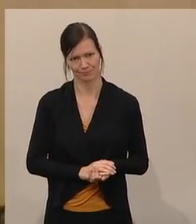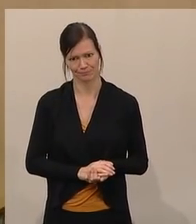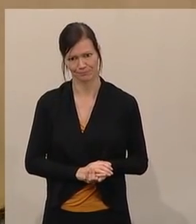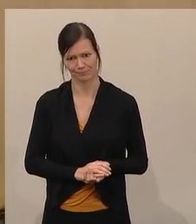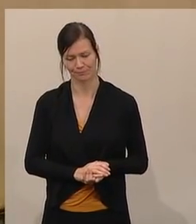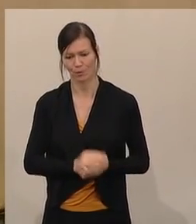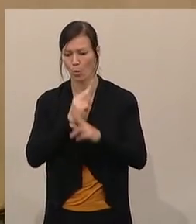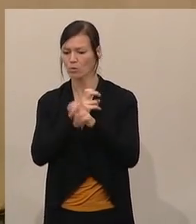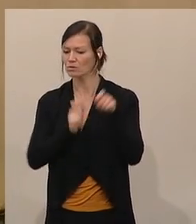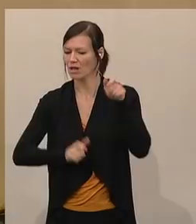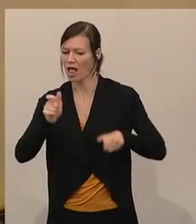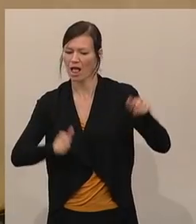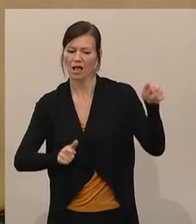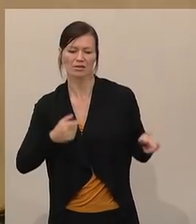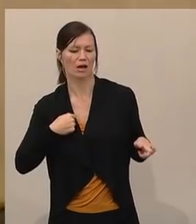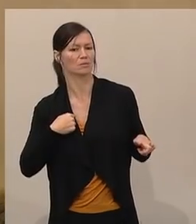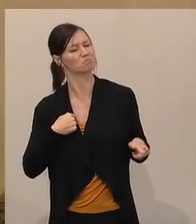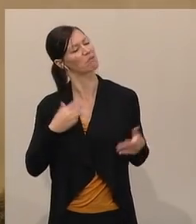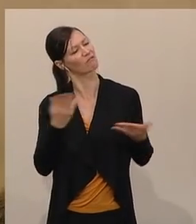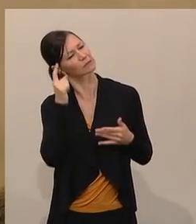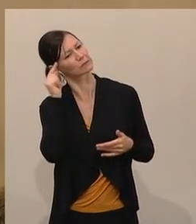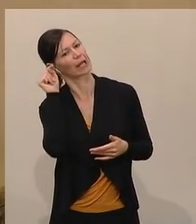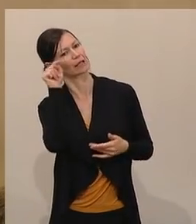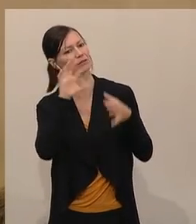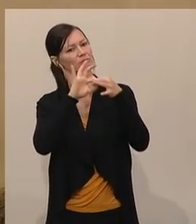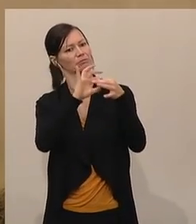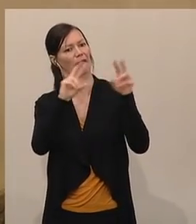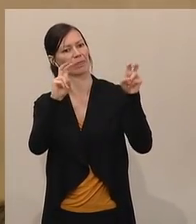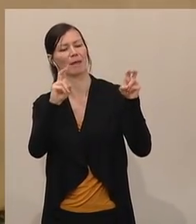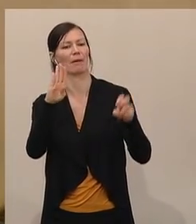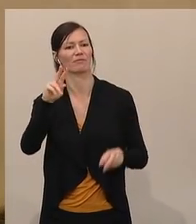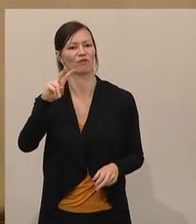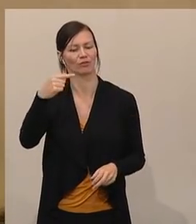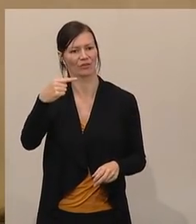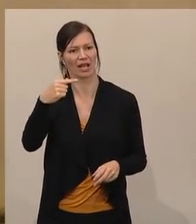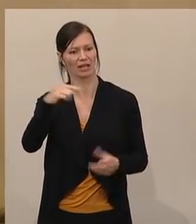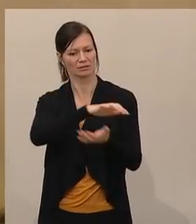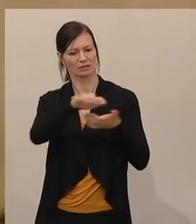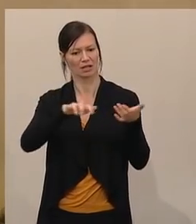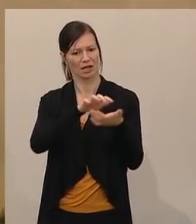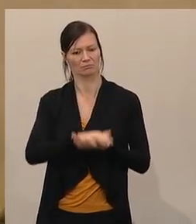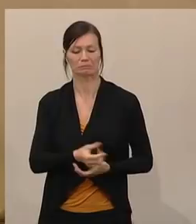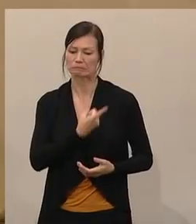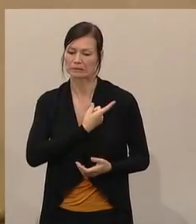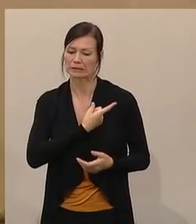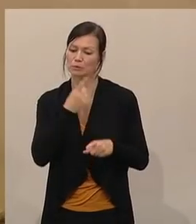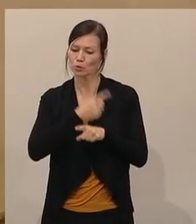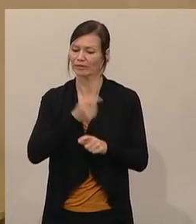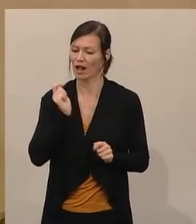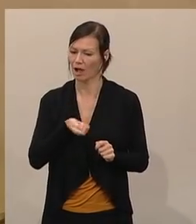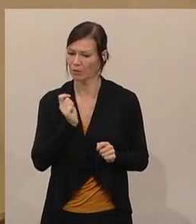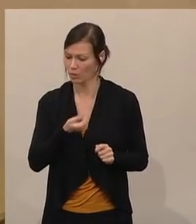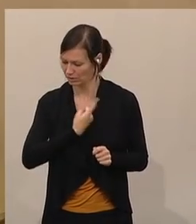Menschen in diesem Land eigentlich über den BVD-Skandal? Ich habe als neutrale Abgeordnete schon mehrmals